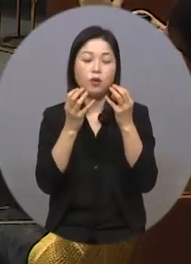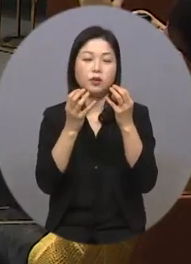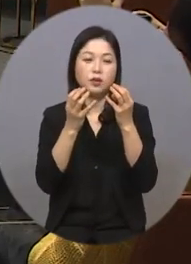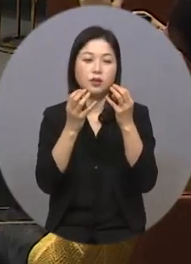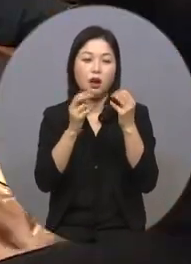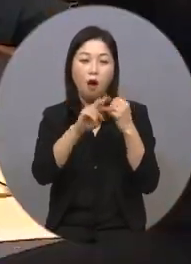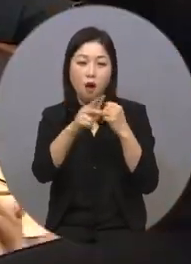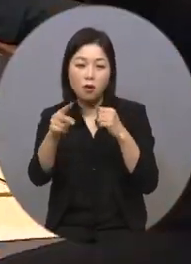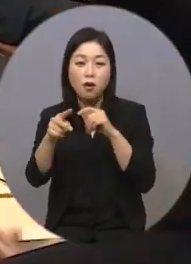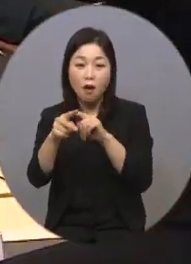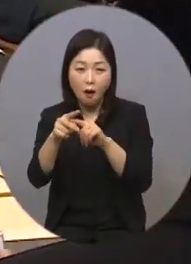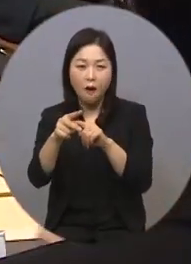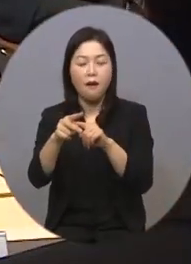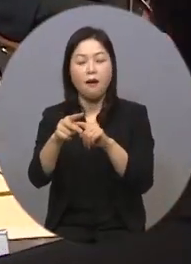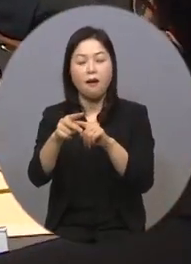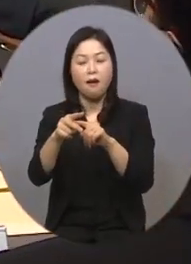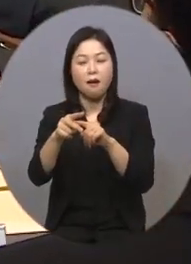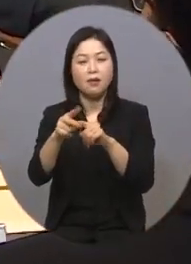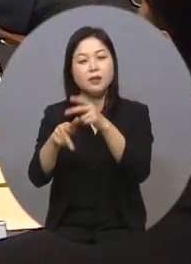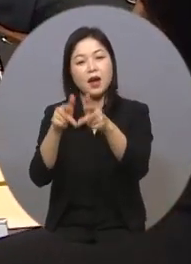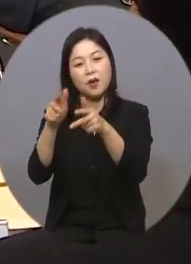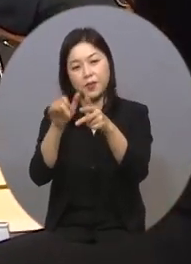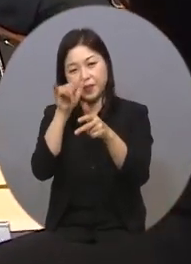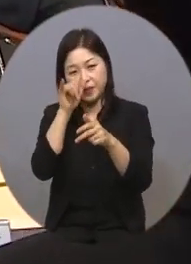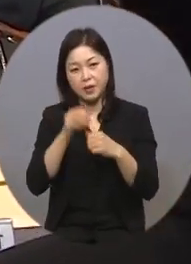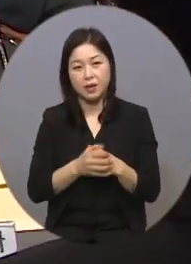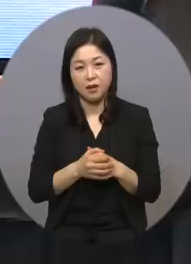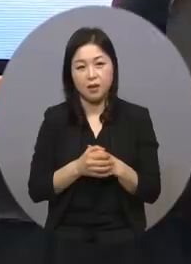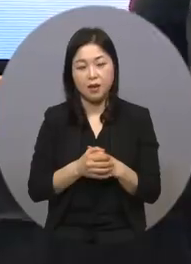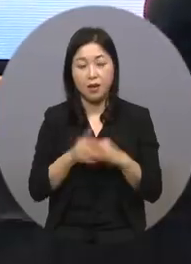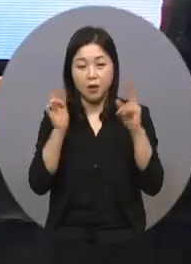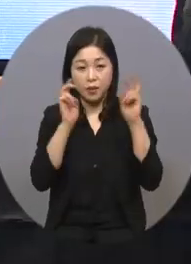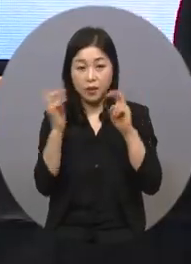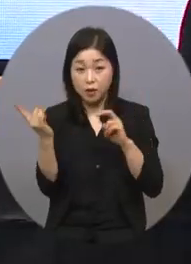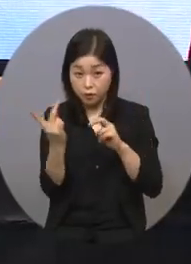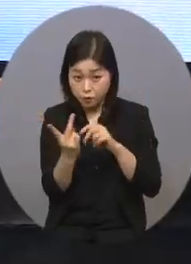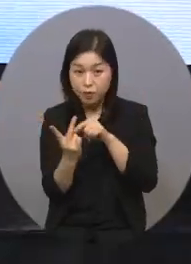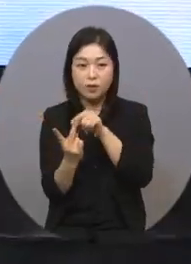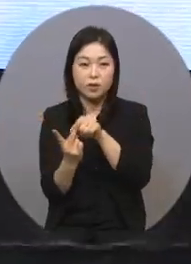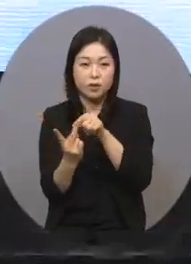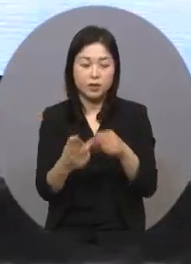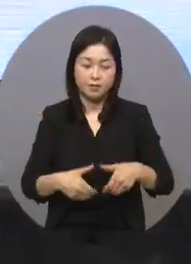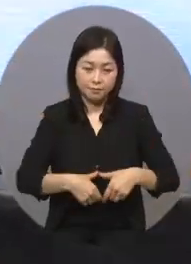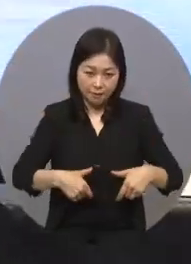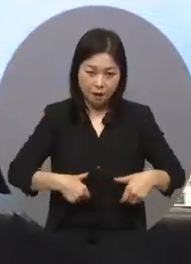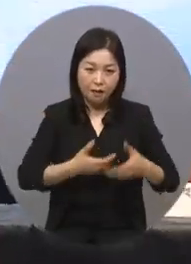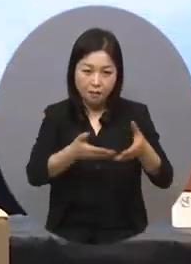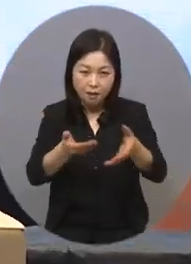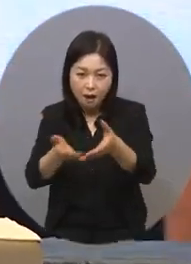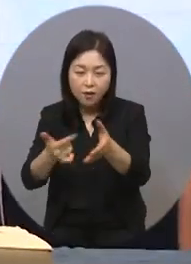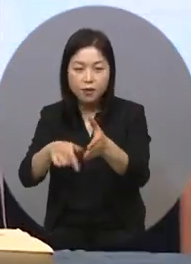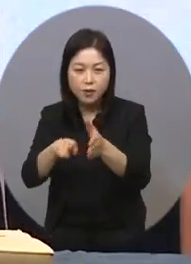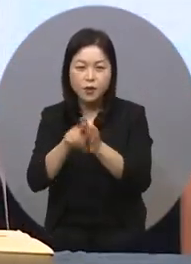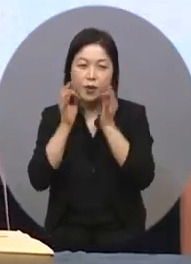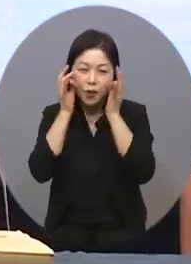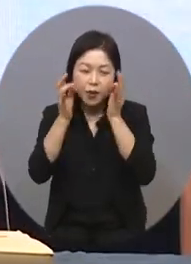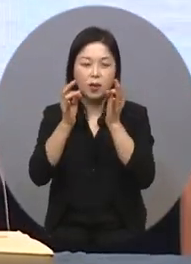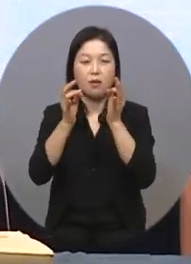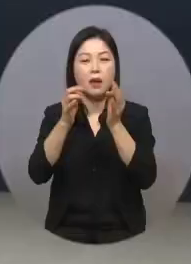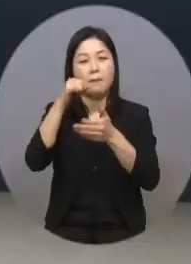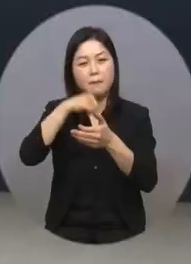있습니다. 이날 기부에 나선 두 회사는 나눔과 배려를 위해 최선을 다하겠다는 의지를